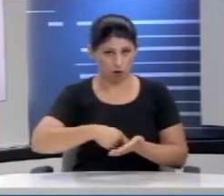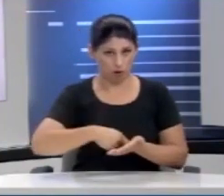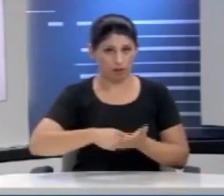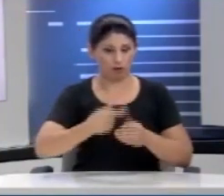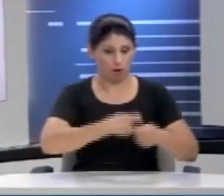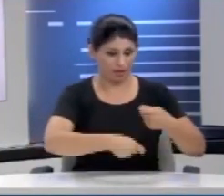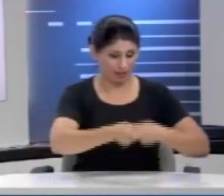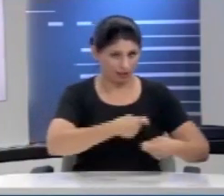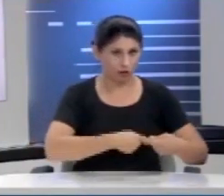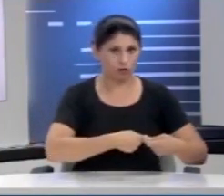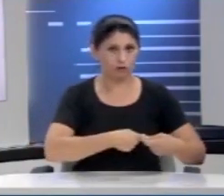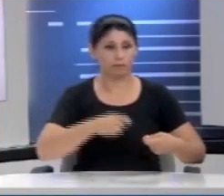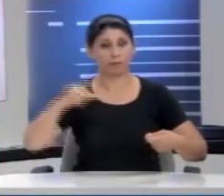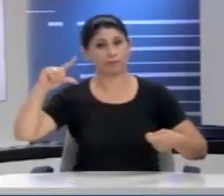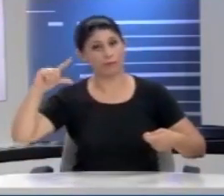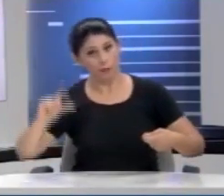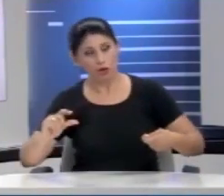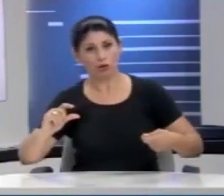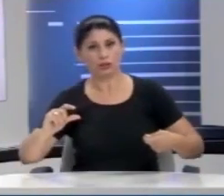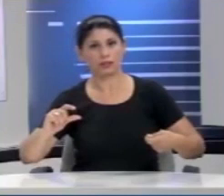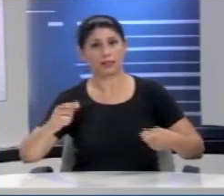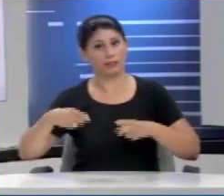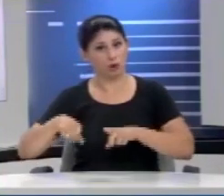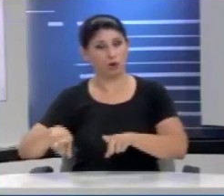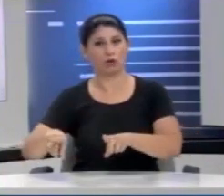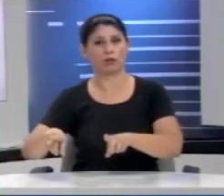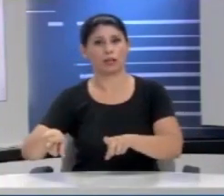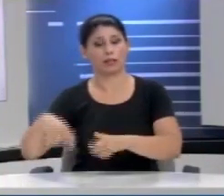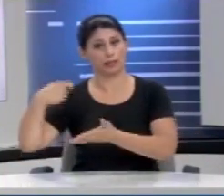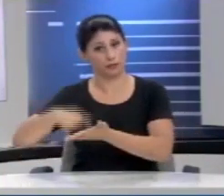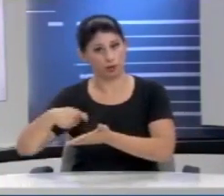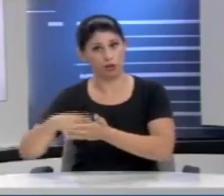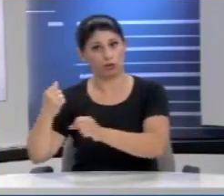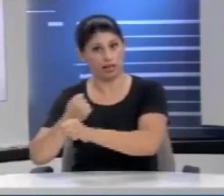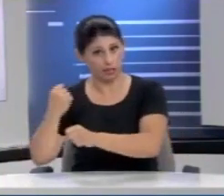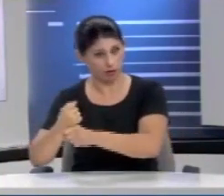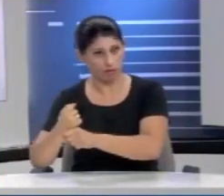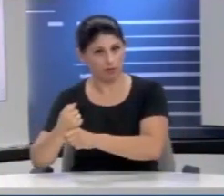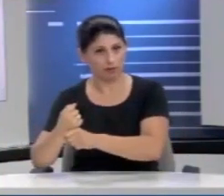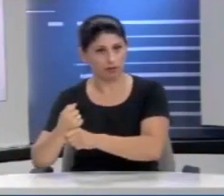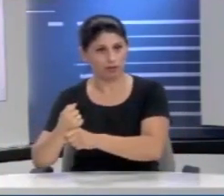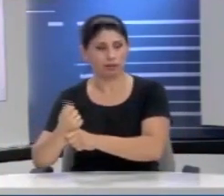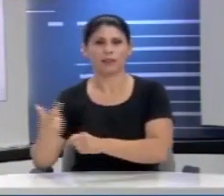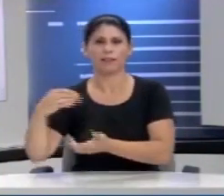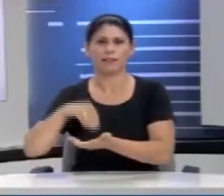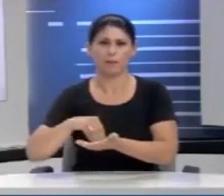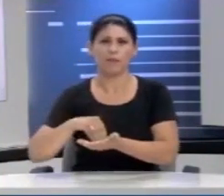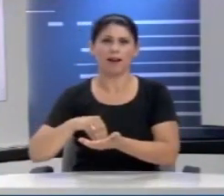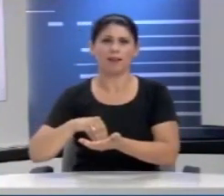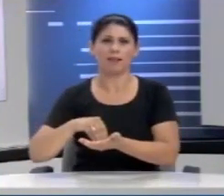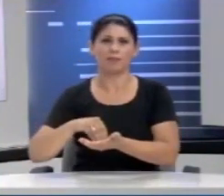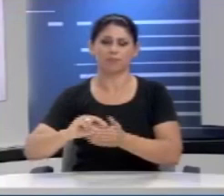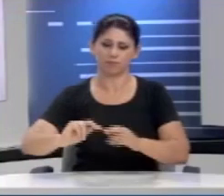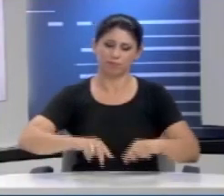φορολογία των επιχειρήσεων, να μειώσετε ταυτόχρονα και τη φορολογία των εργαζομένων και πάλι να